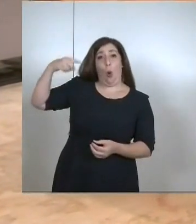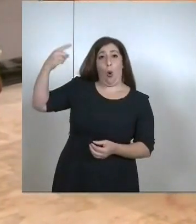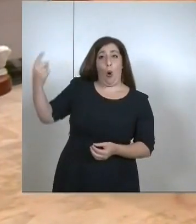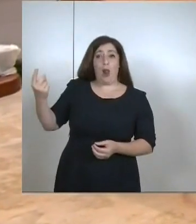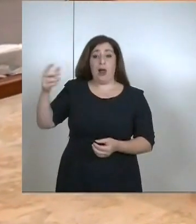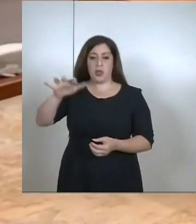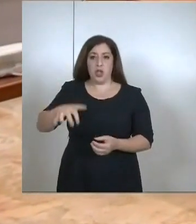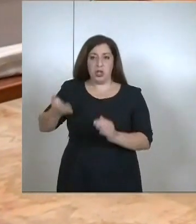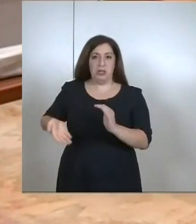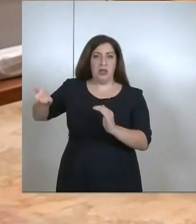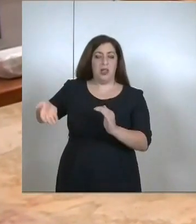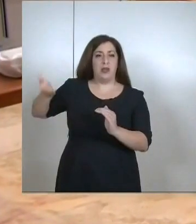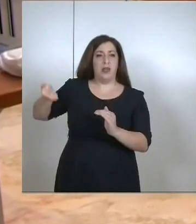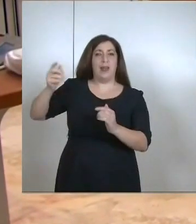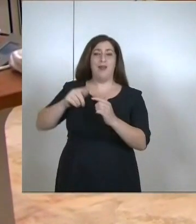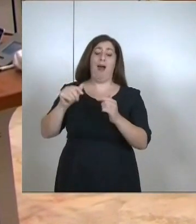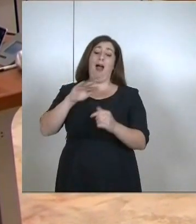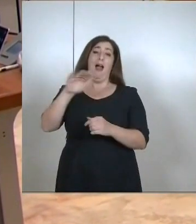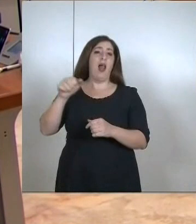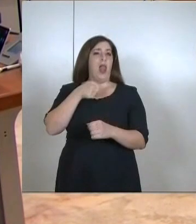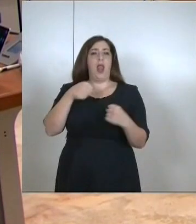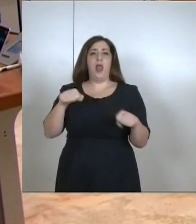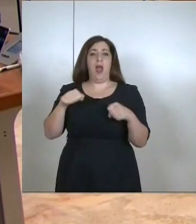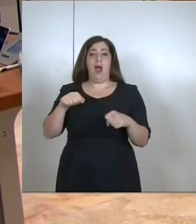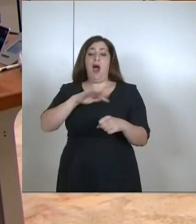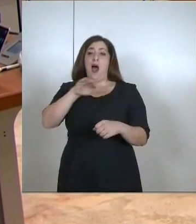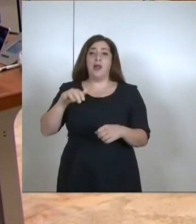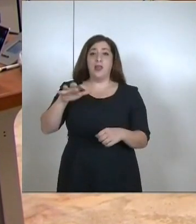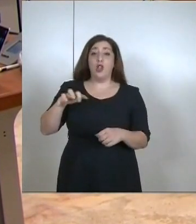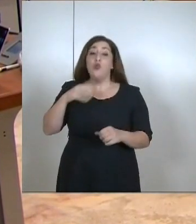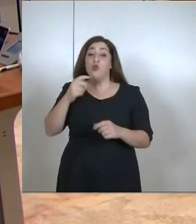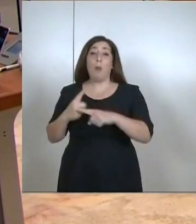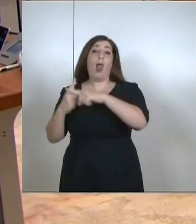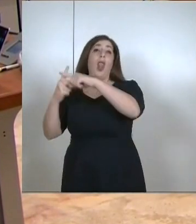President nagħtu lin-nies għax dan huwa gvern għan-nies.